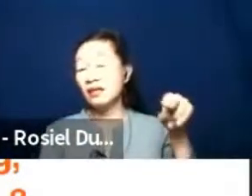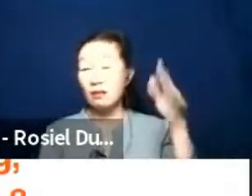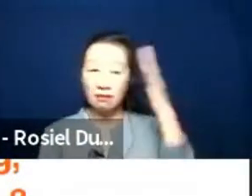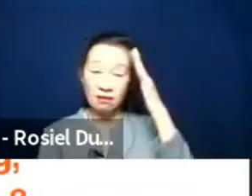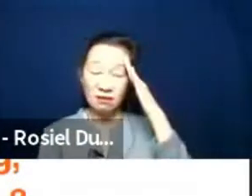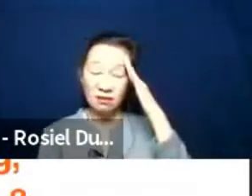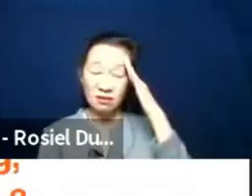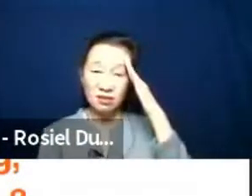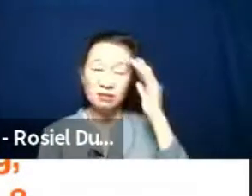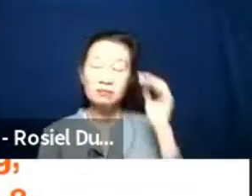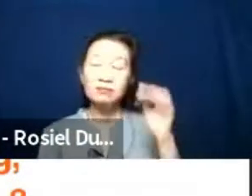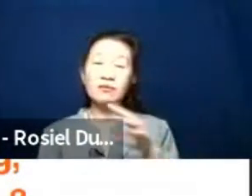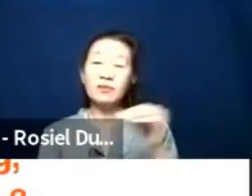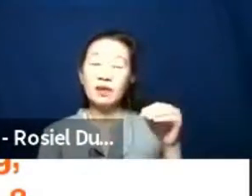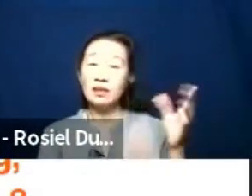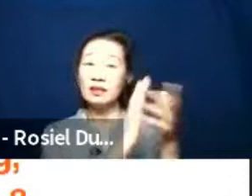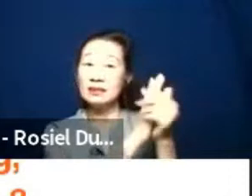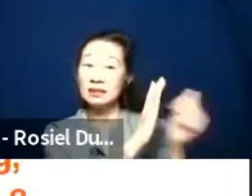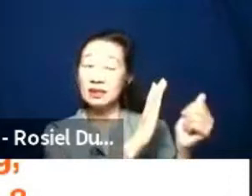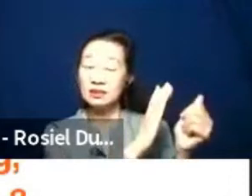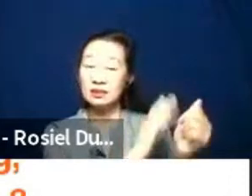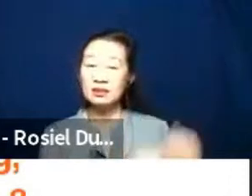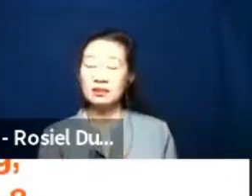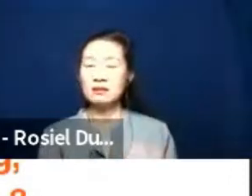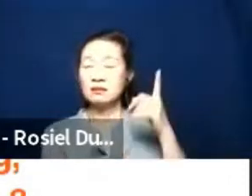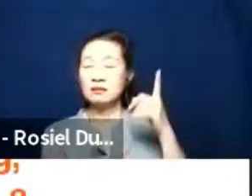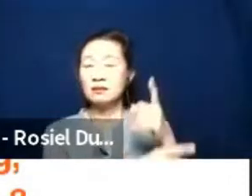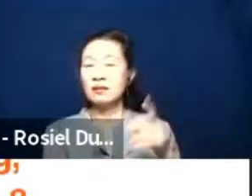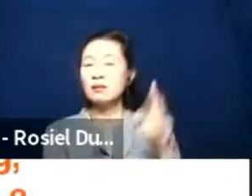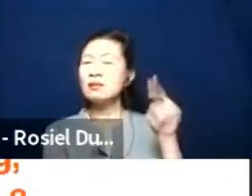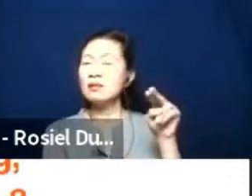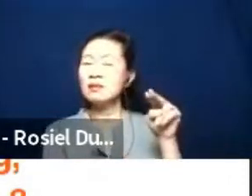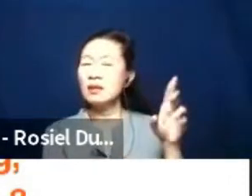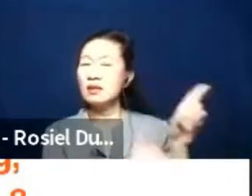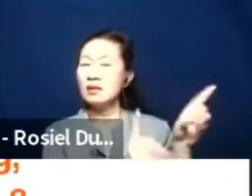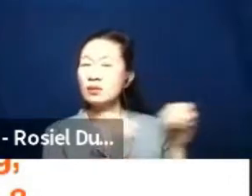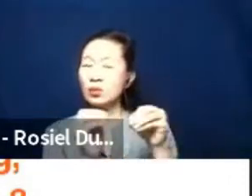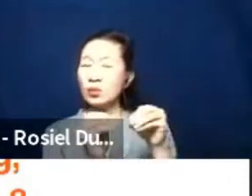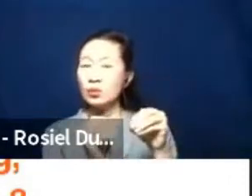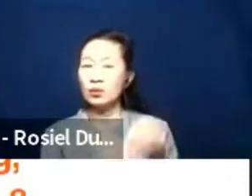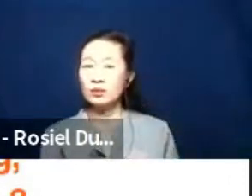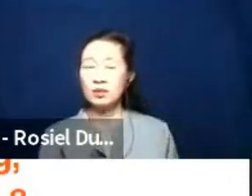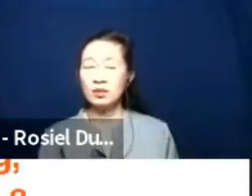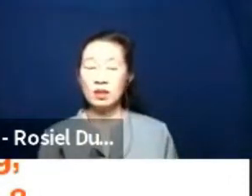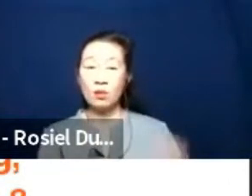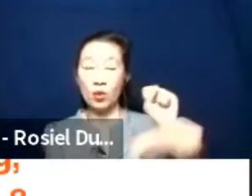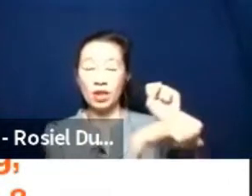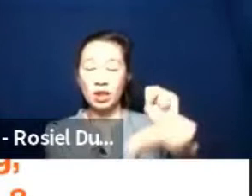yung kaalaman, at saka yung skills, no? Yung actual na kailangan gawin, yung actual na